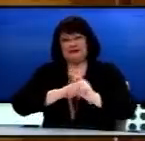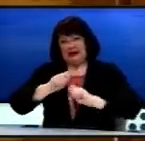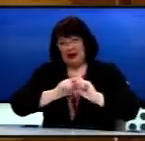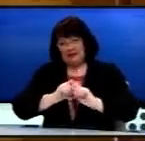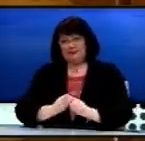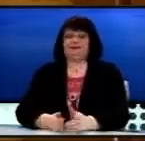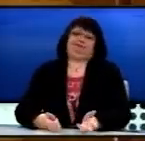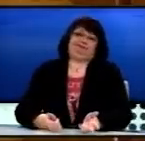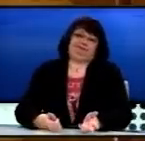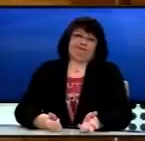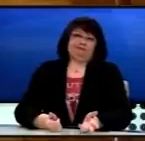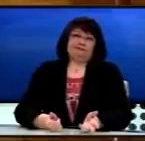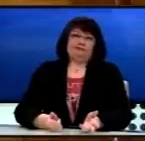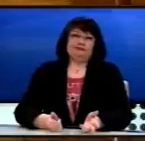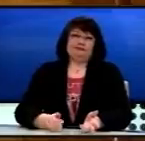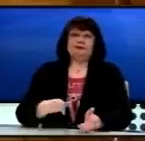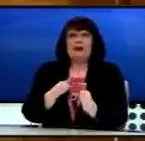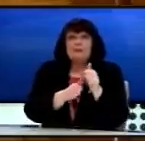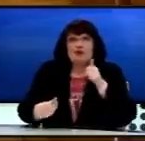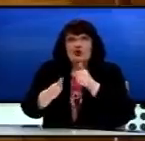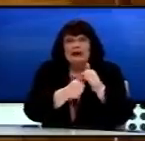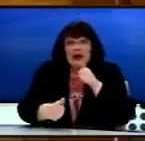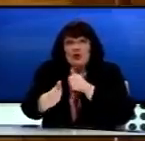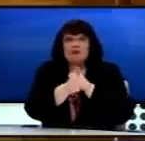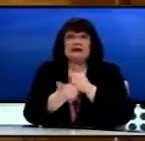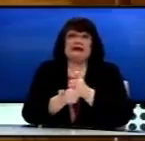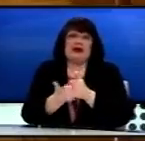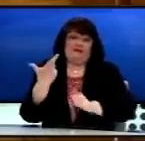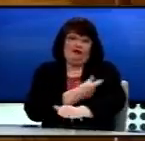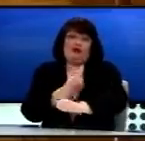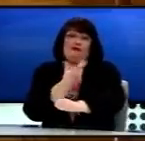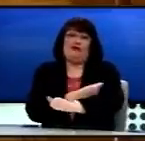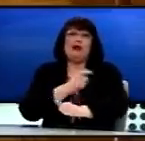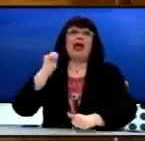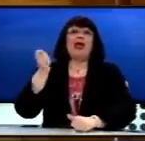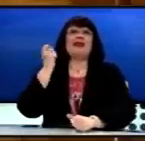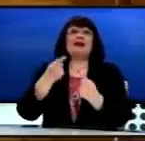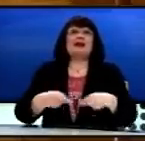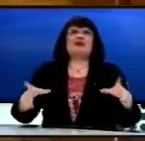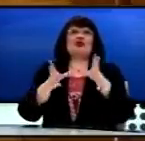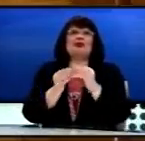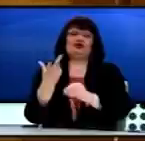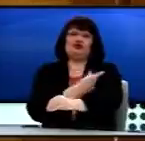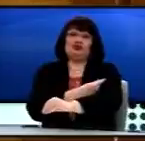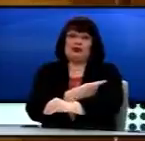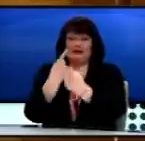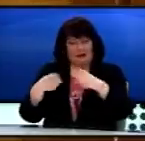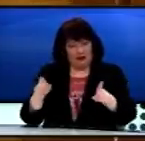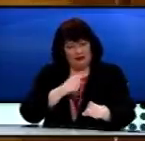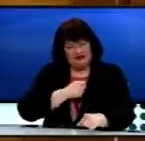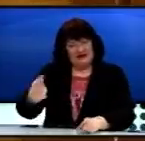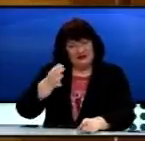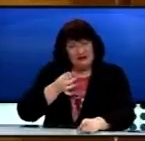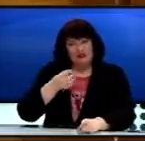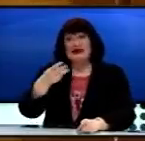Λοιπόν, αυτή η προτεραιοποίηση των εμβολιασμών καθορίζεται από την Εθνική Επιτροπή Εμβολιασμού. Έχετε άλλη άποψη, να μας την πείτε.